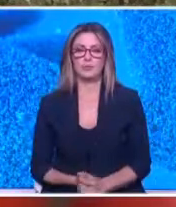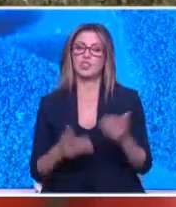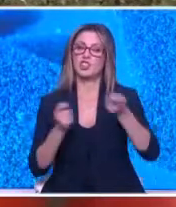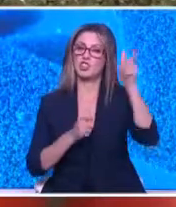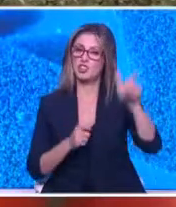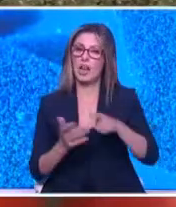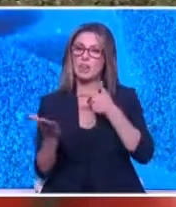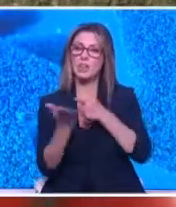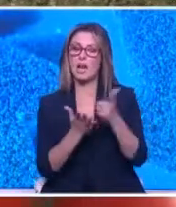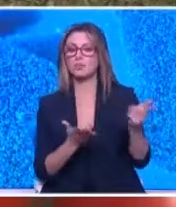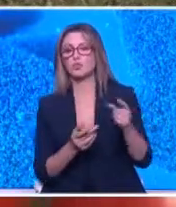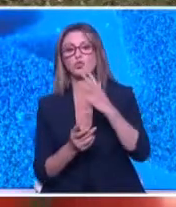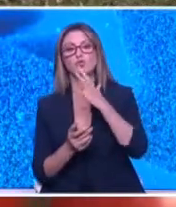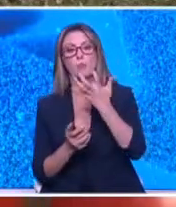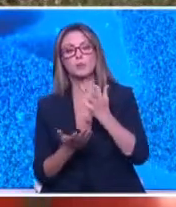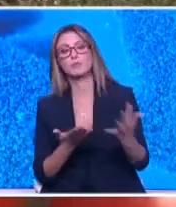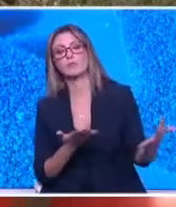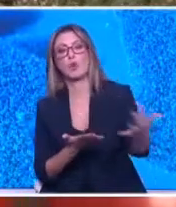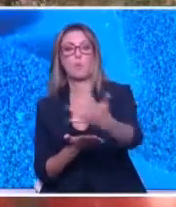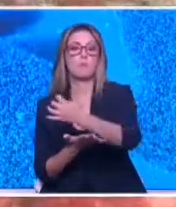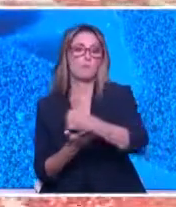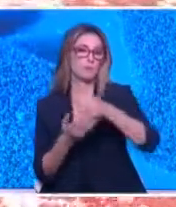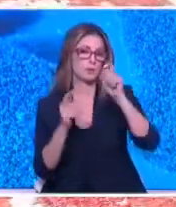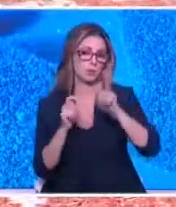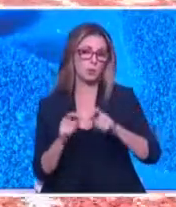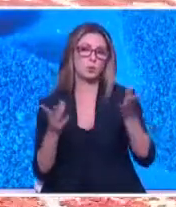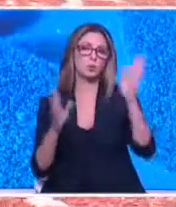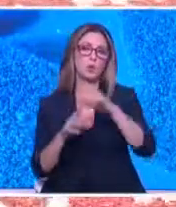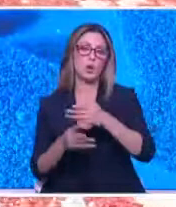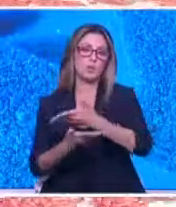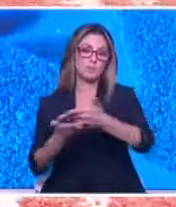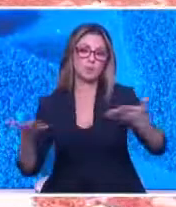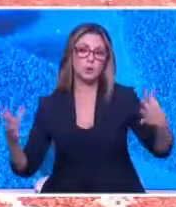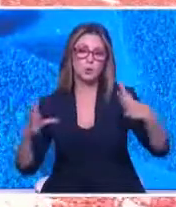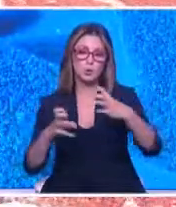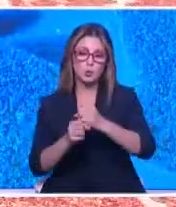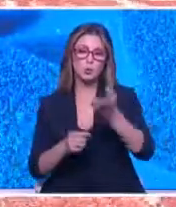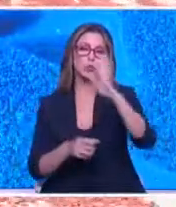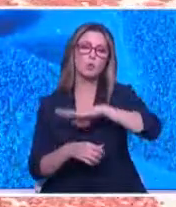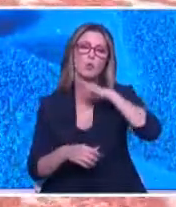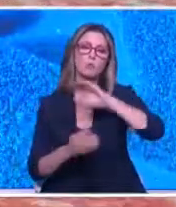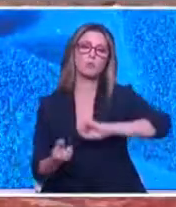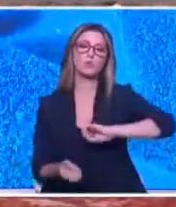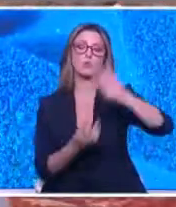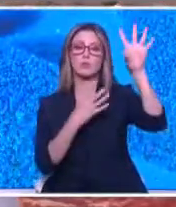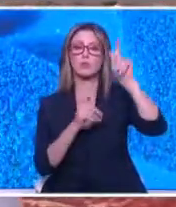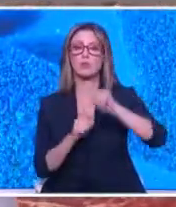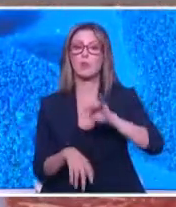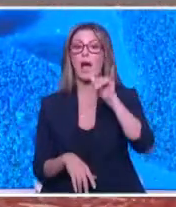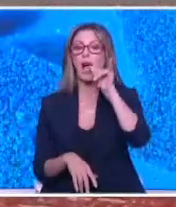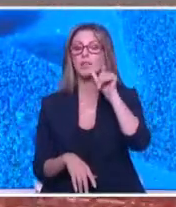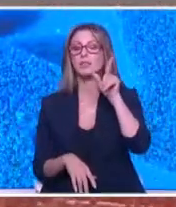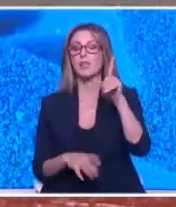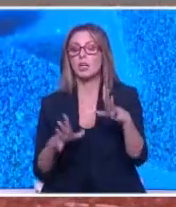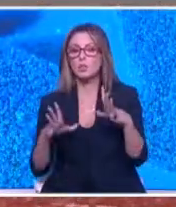İşçiler tarlaya indi. Domatesler tek tek toplandı. Kurutulan domatesler yurt dışına ihraç ediliyor. İtalya'nın